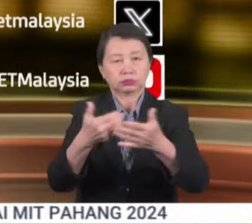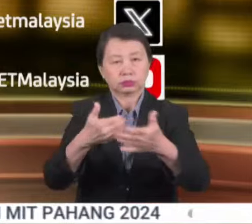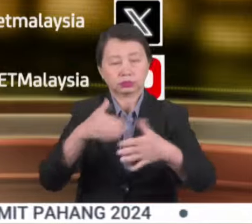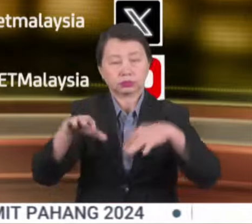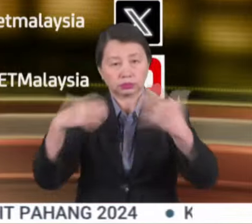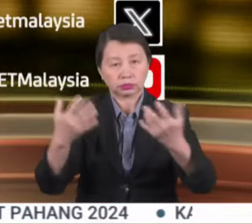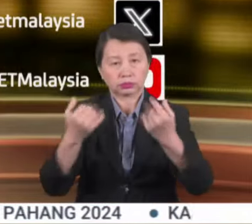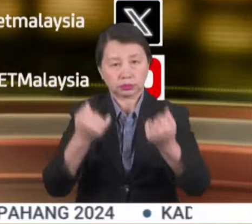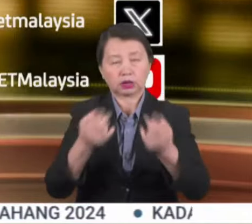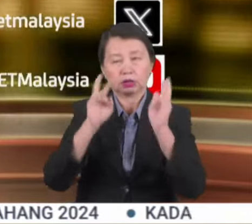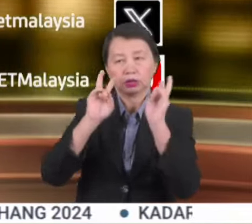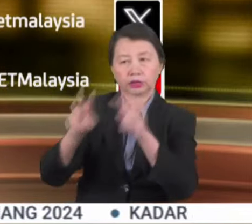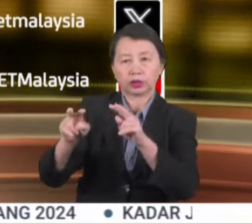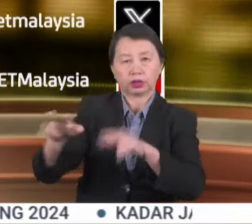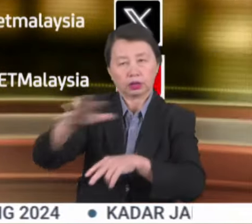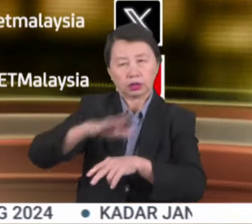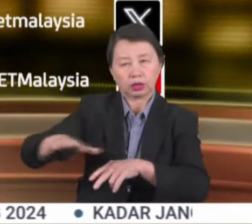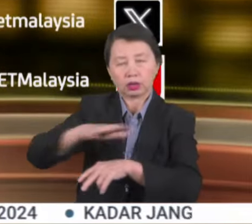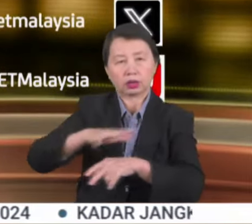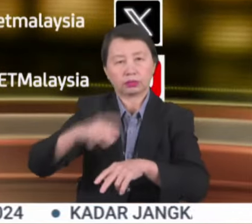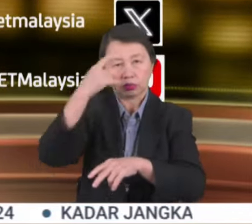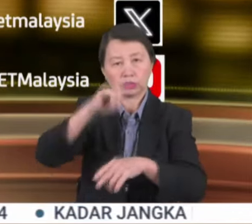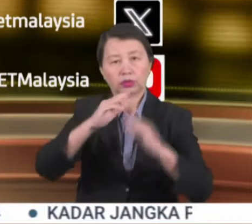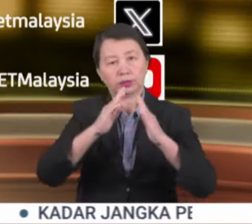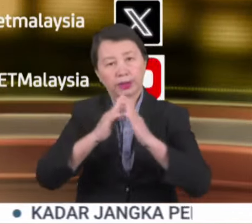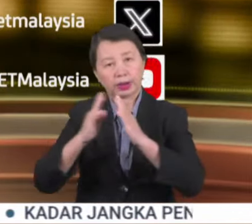kita berpisah, mari kita saksikan ramalan cuaca bagi